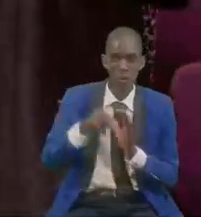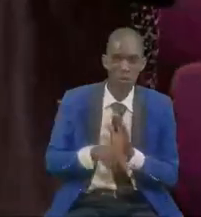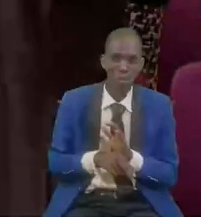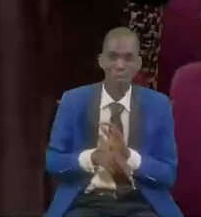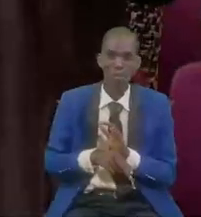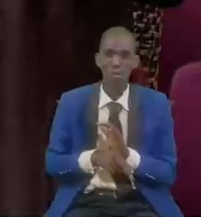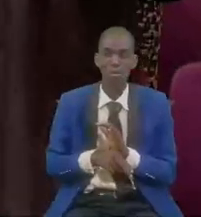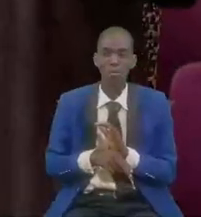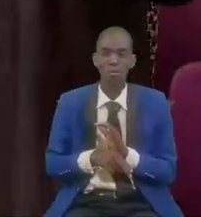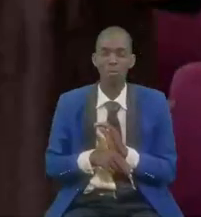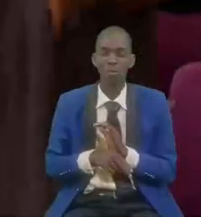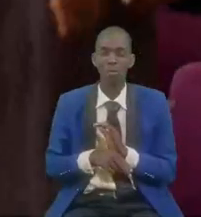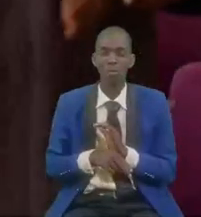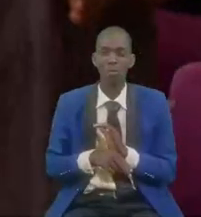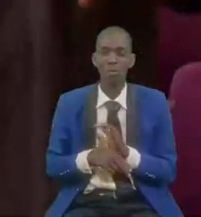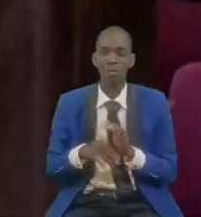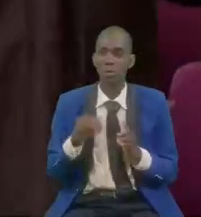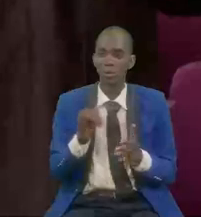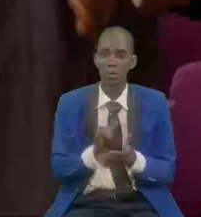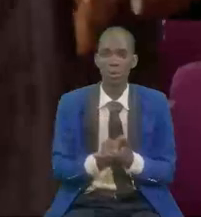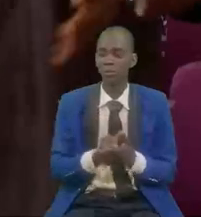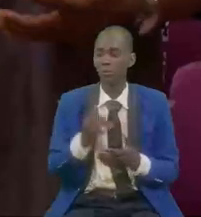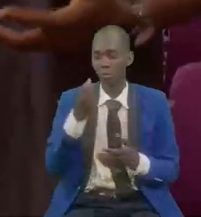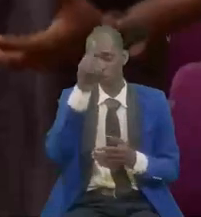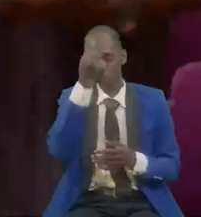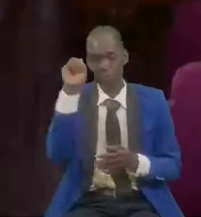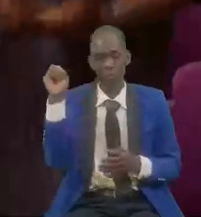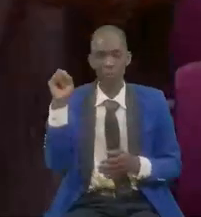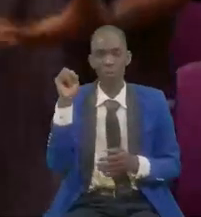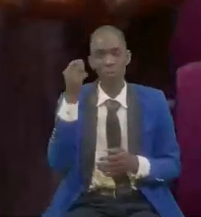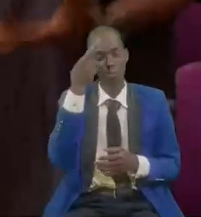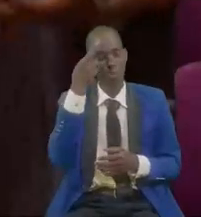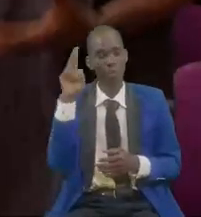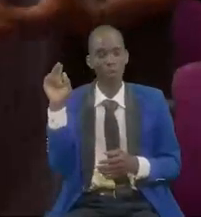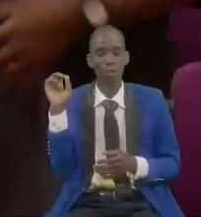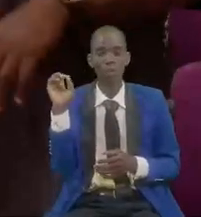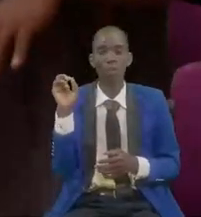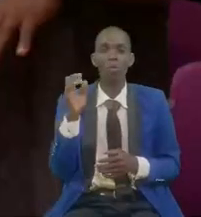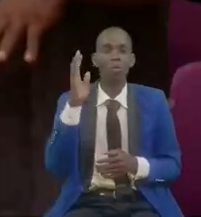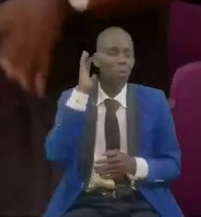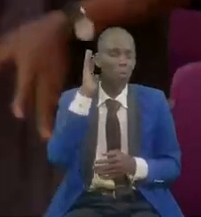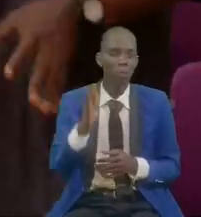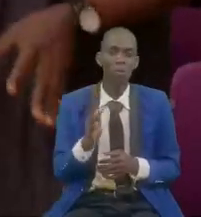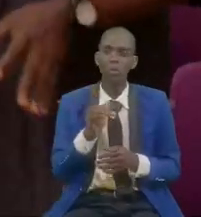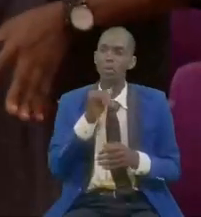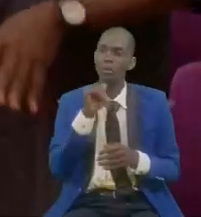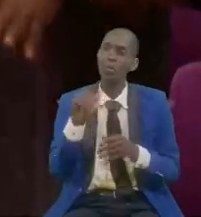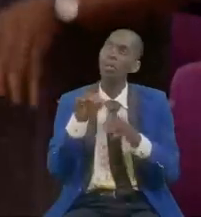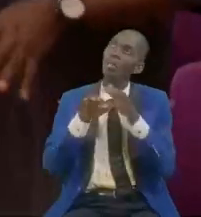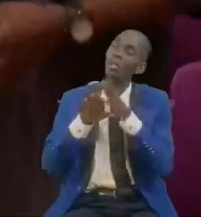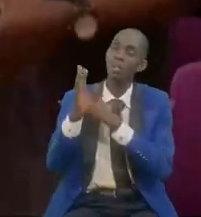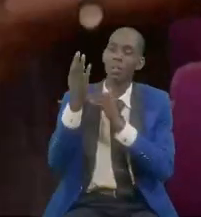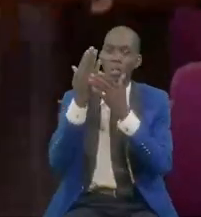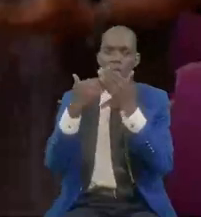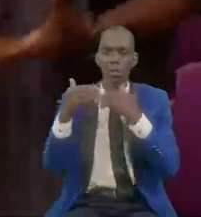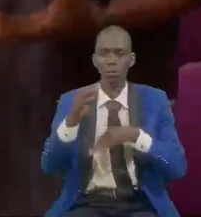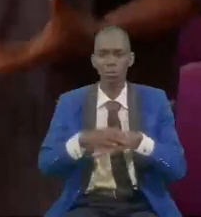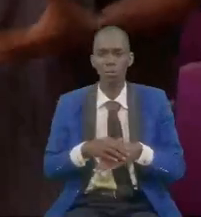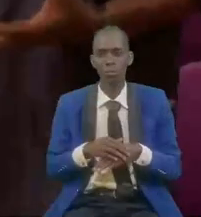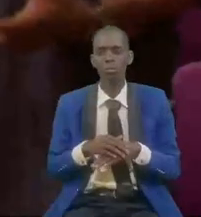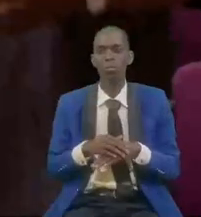tant reçu du ciel, vous avez tant entendu du ciel et vous avez permis que la rébellion et les